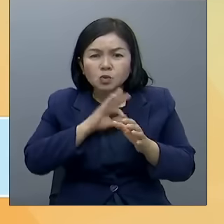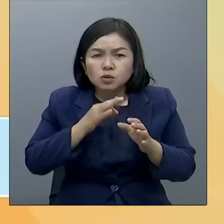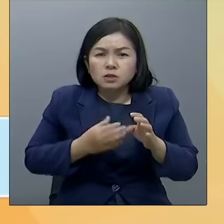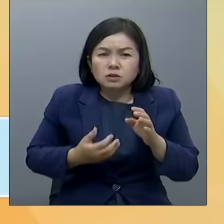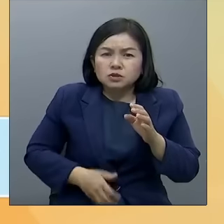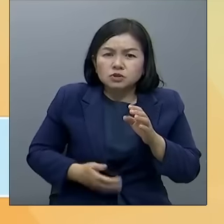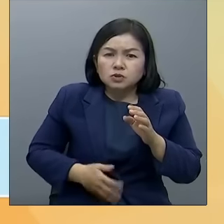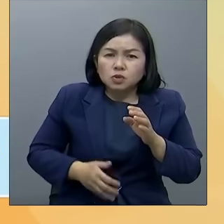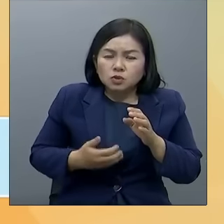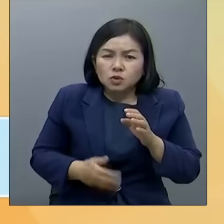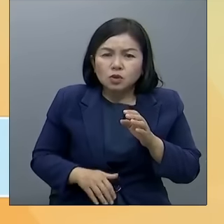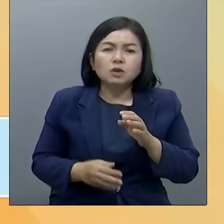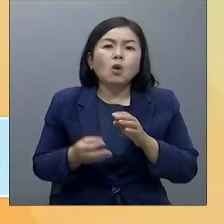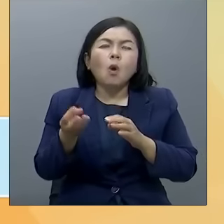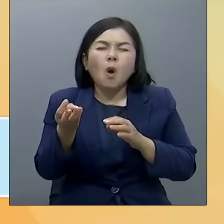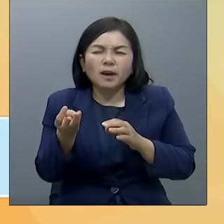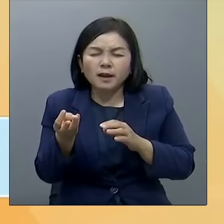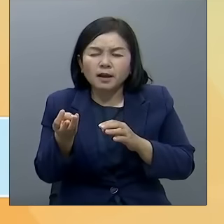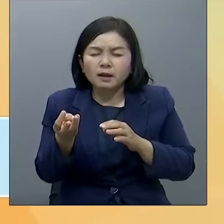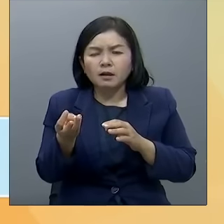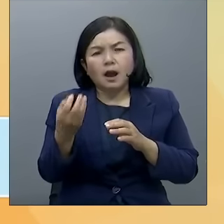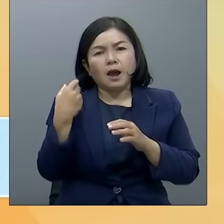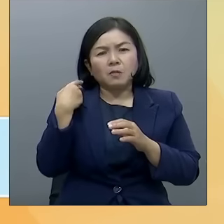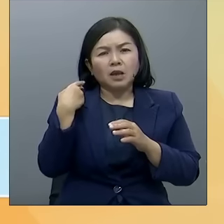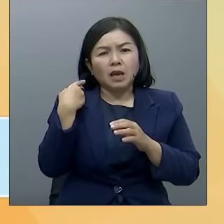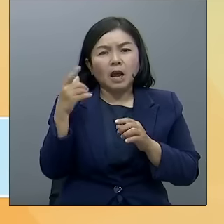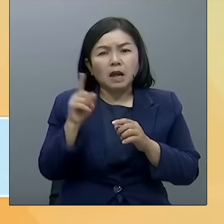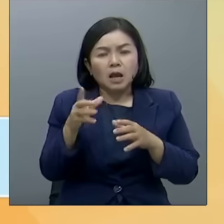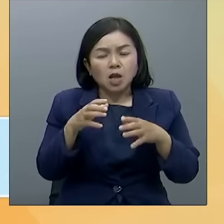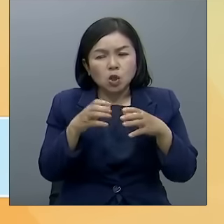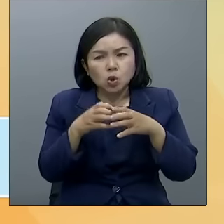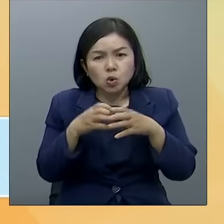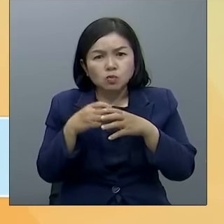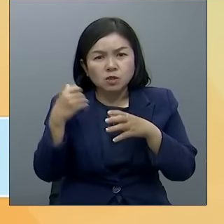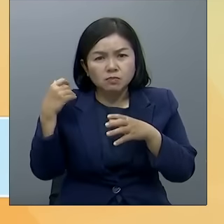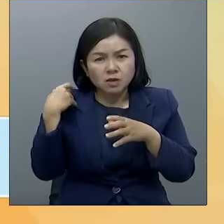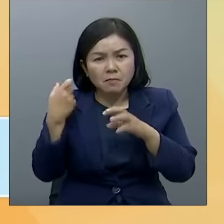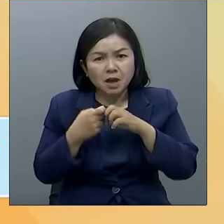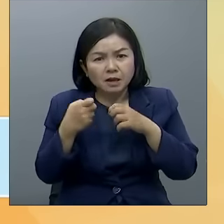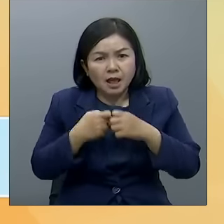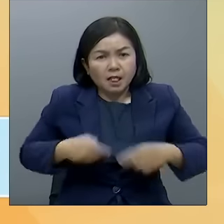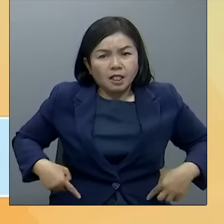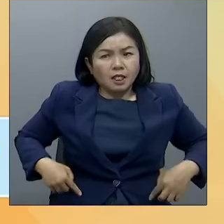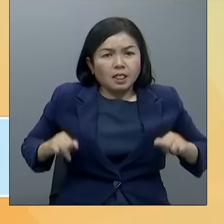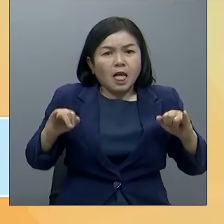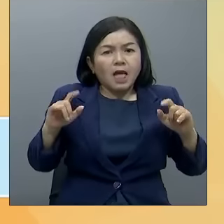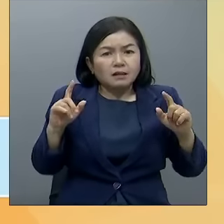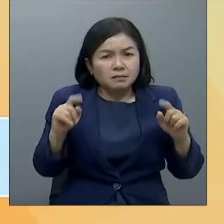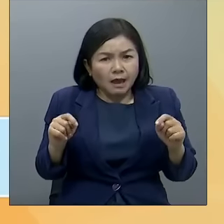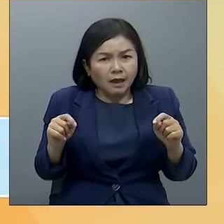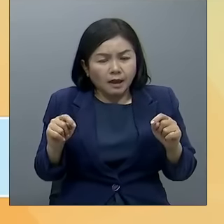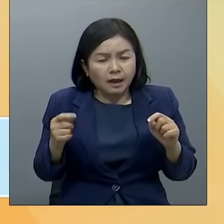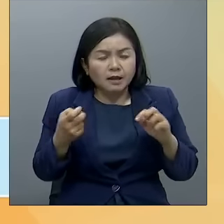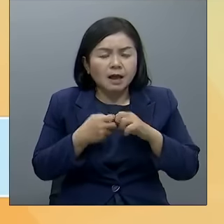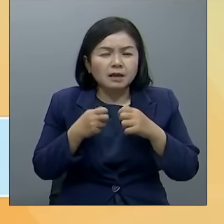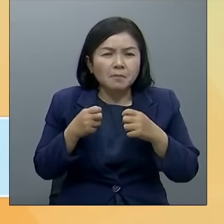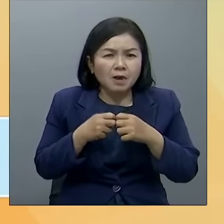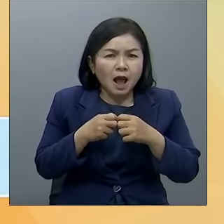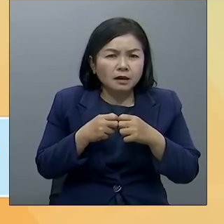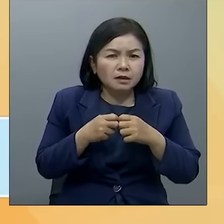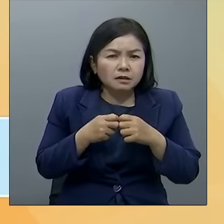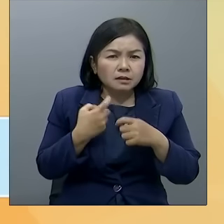เช่นปัสสาวะออกลดลงนะครับซึ่งโดยส่วนใหญ่ในกลุ่มที่มีอาการเนี่ยไตมักจะการทำงานลดลงอย่างรวดเร็ว